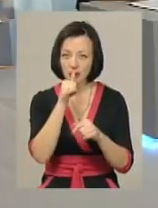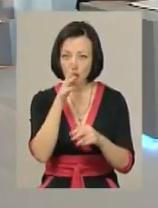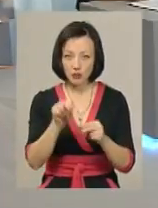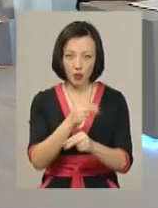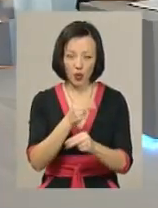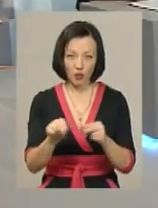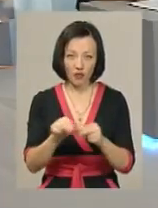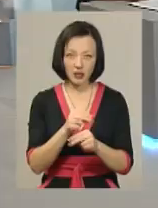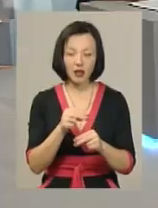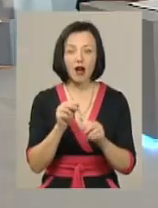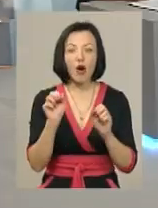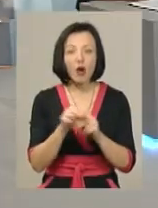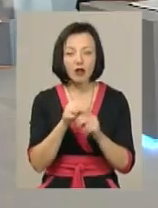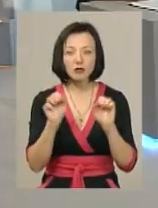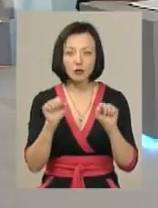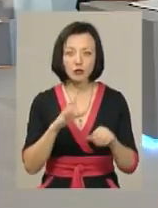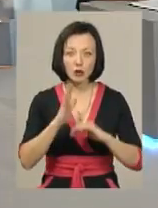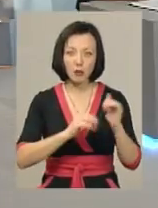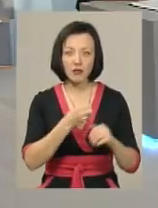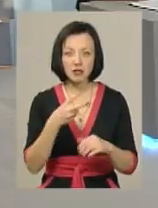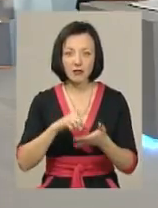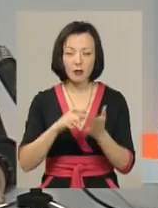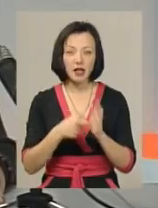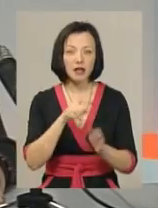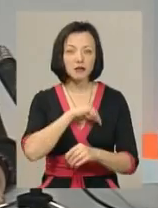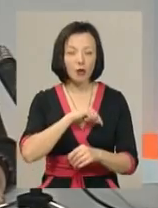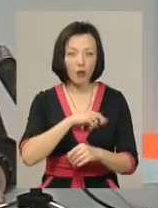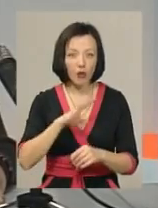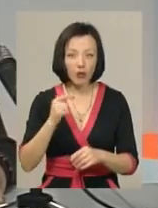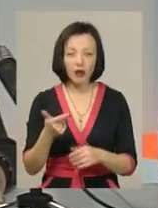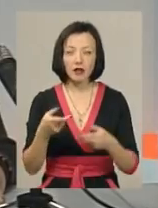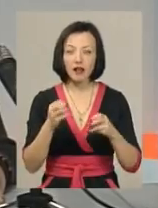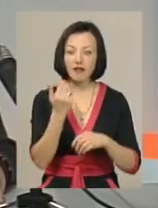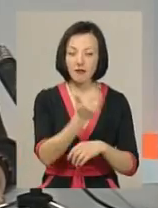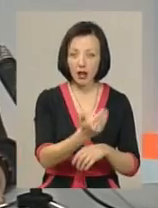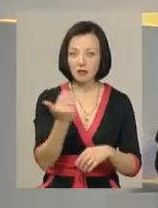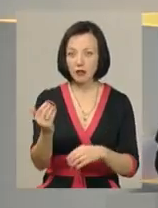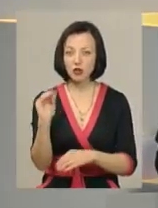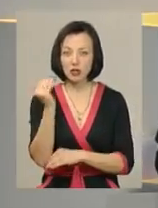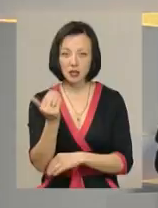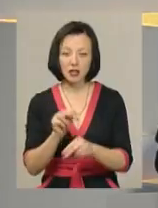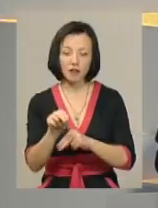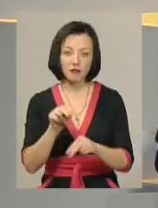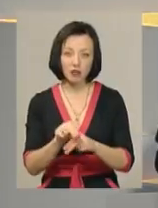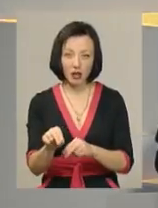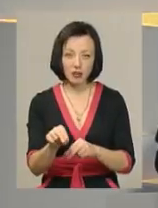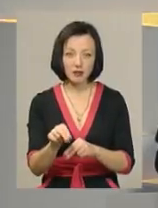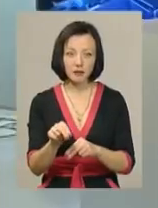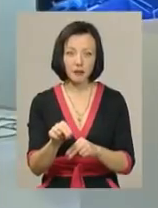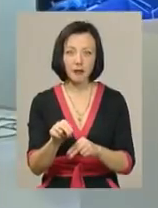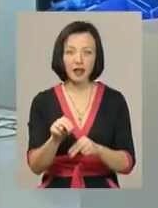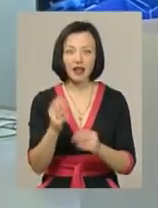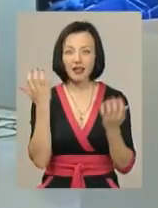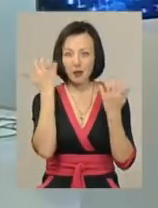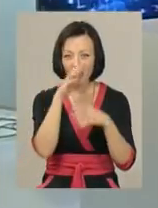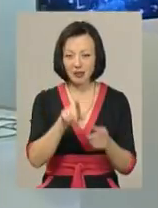відкоригувати корекція може бути тільки професійна в кабінеті психолога де і вас і вашу дитину навчать Ми вже так непомітно